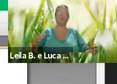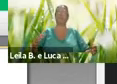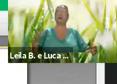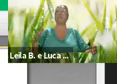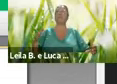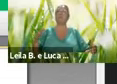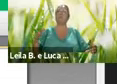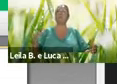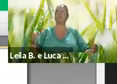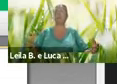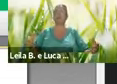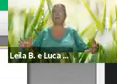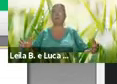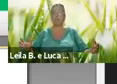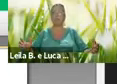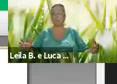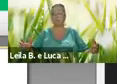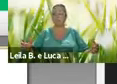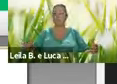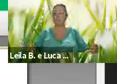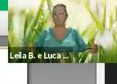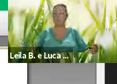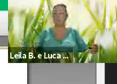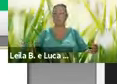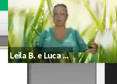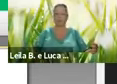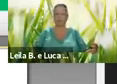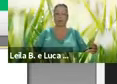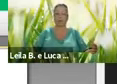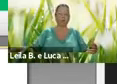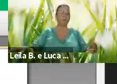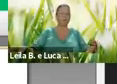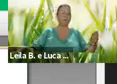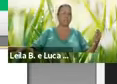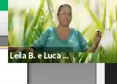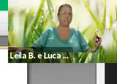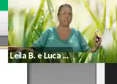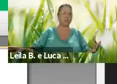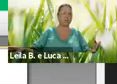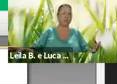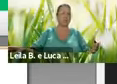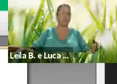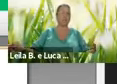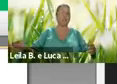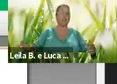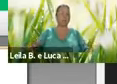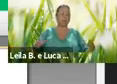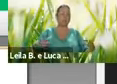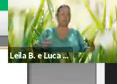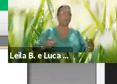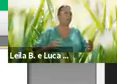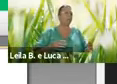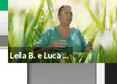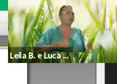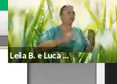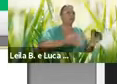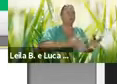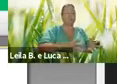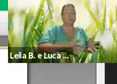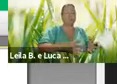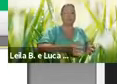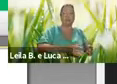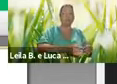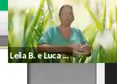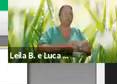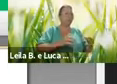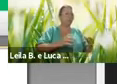percepire, quando abbiamo questo cambiamento di tono, di parola o di pensiero. Perché noi normalmente che